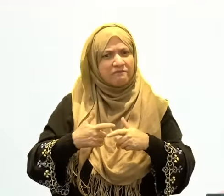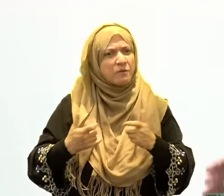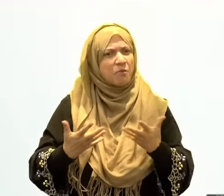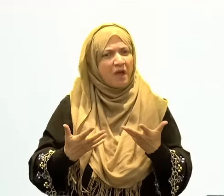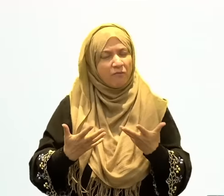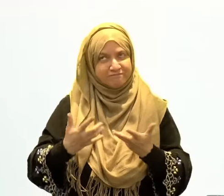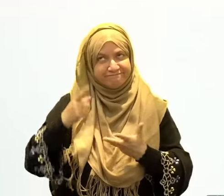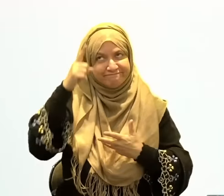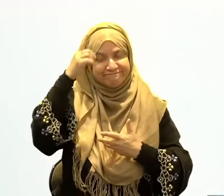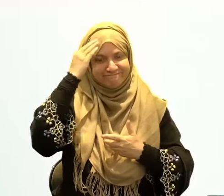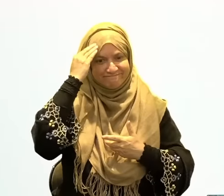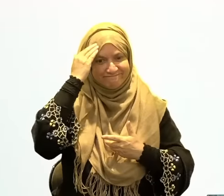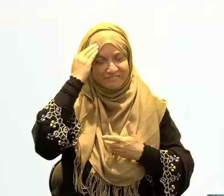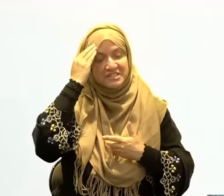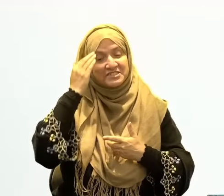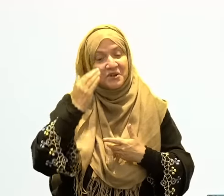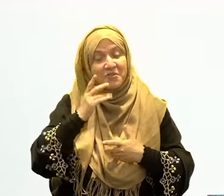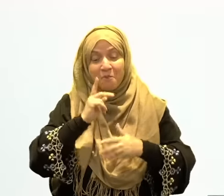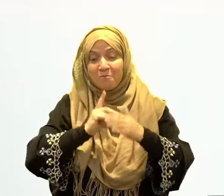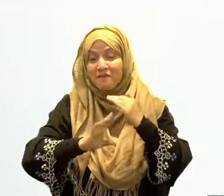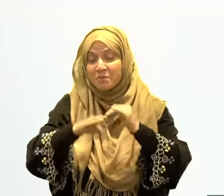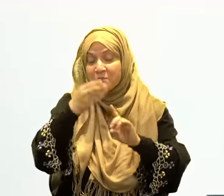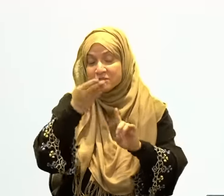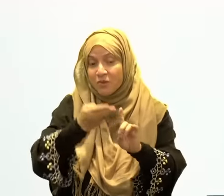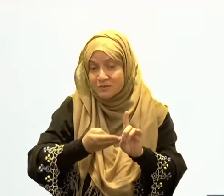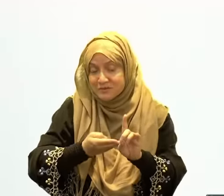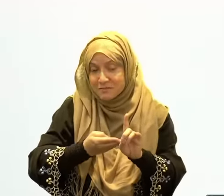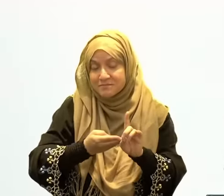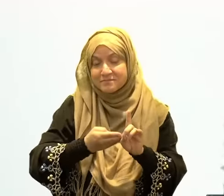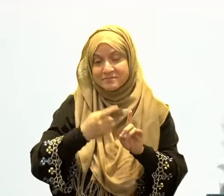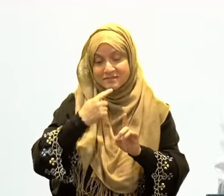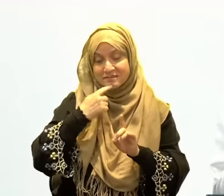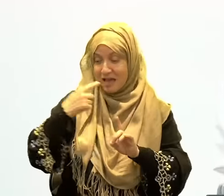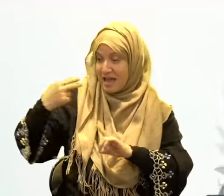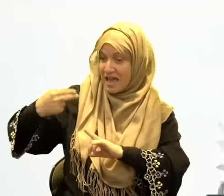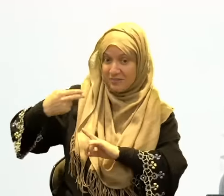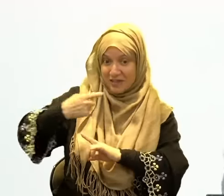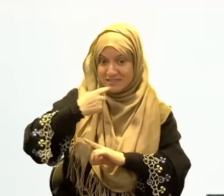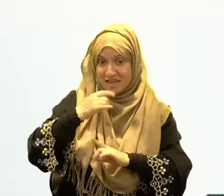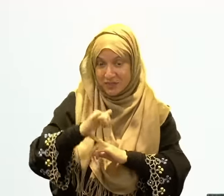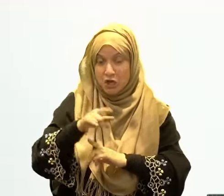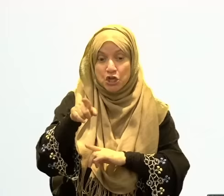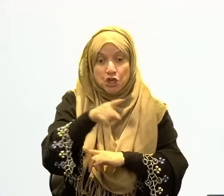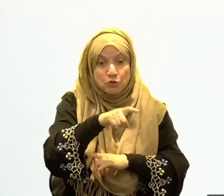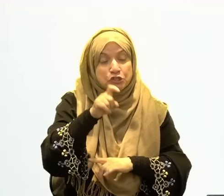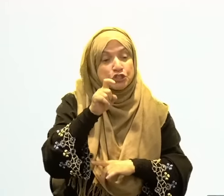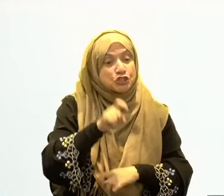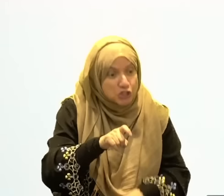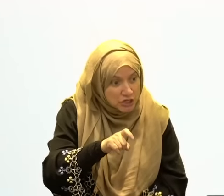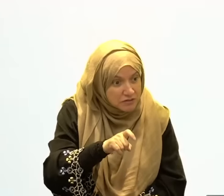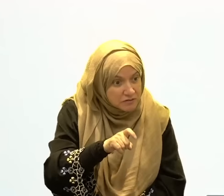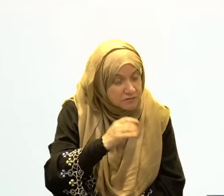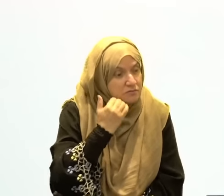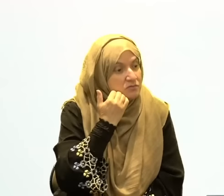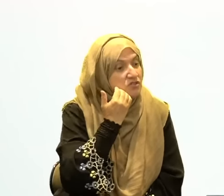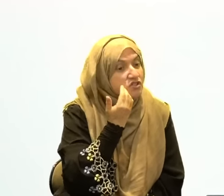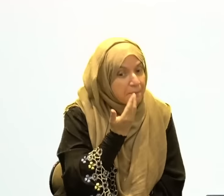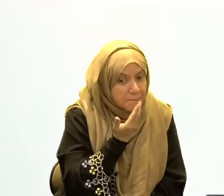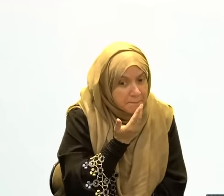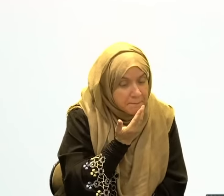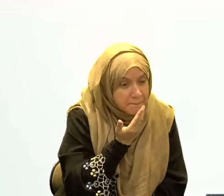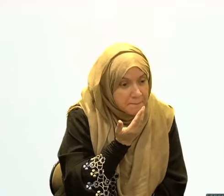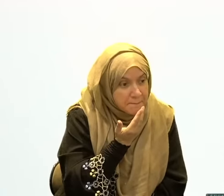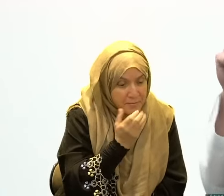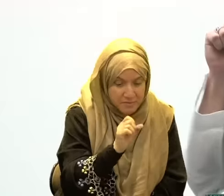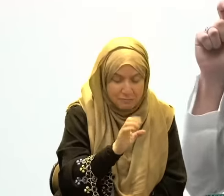more. But the Prophet ﷺ is giving you something to measure yourself by. Now, subhanAllah, if you just took that advice and you started